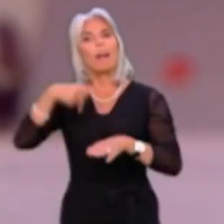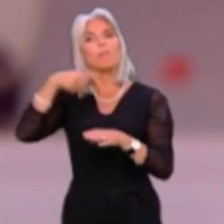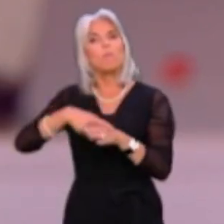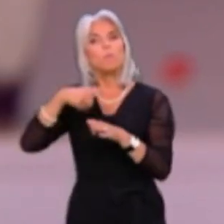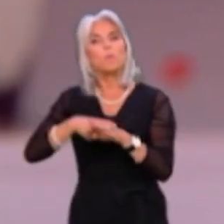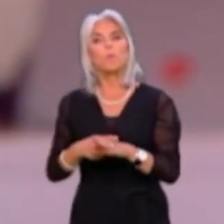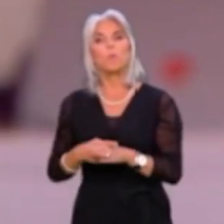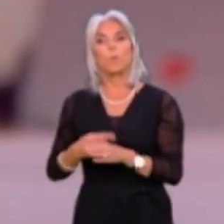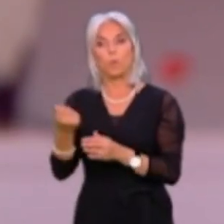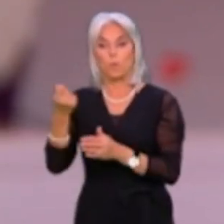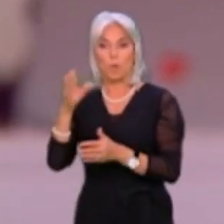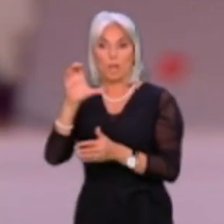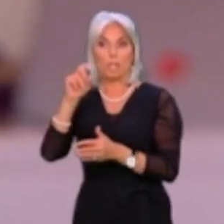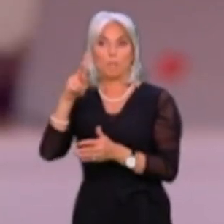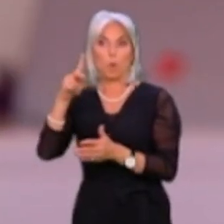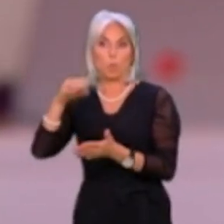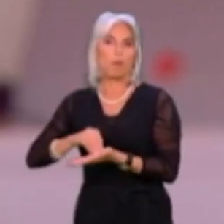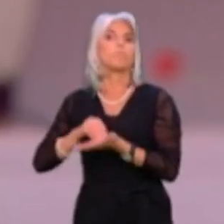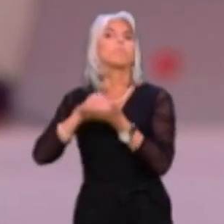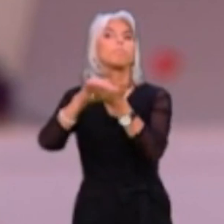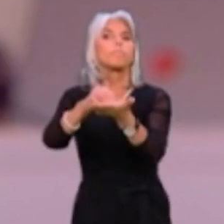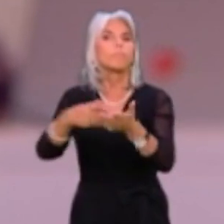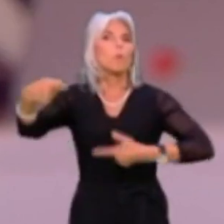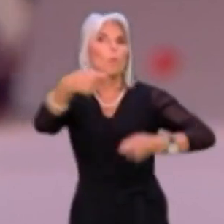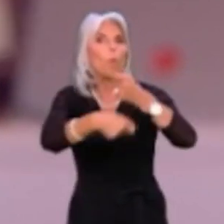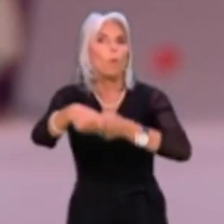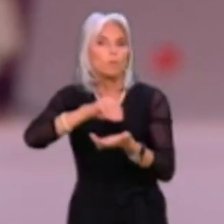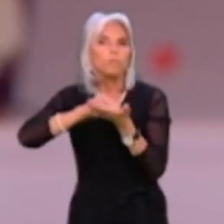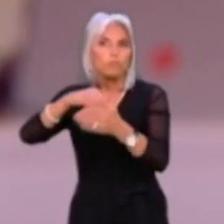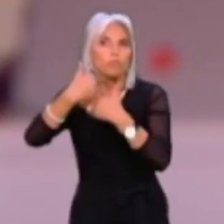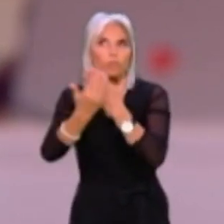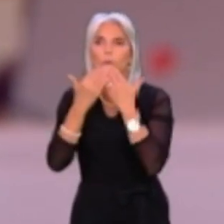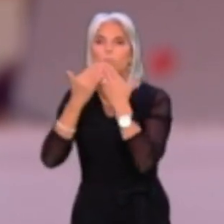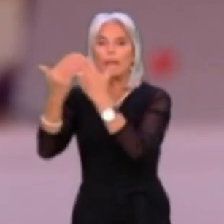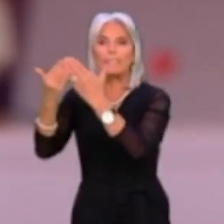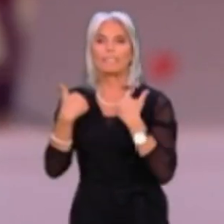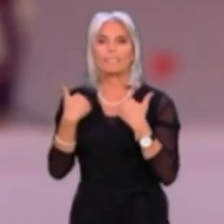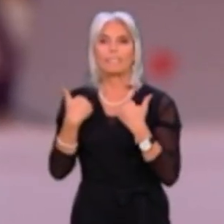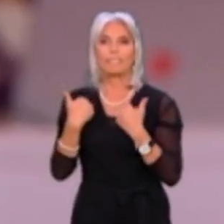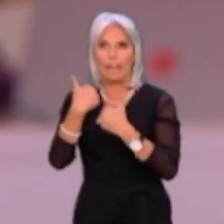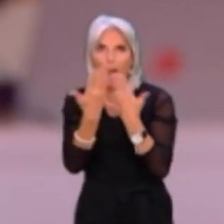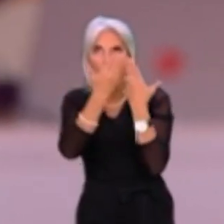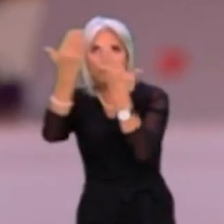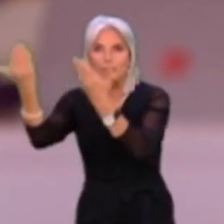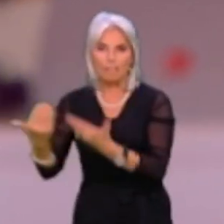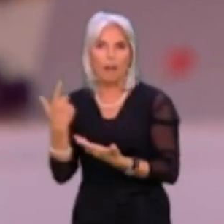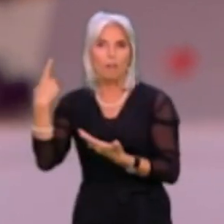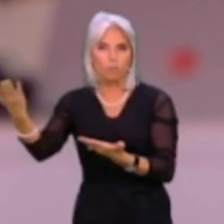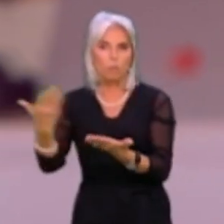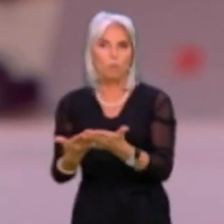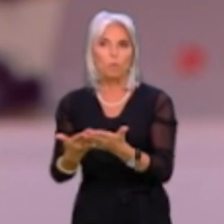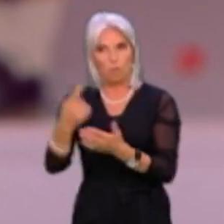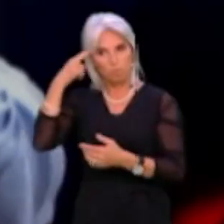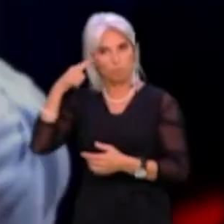Sainte-Marie-Namur, financée aussi avec vos dons, grâce à Cap 48, c'est-à-dire grâce à vous. Et vous voyez à quel point, pour